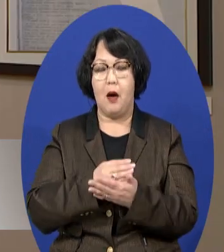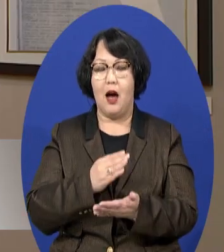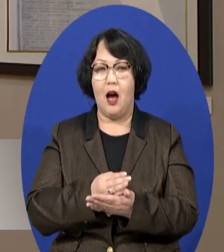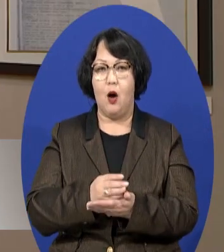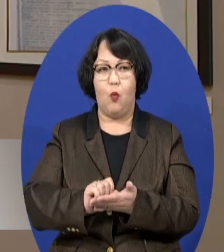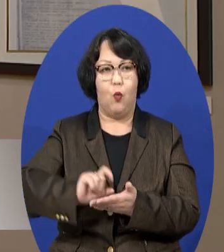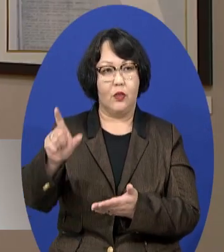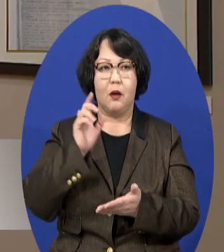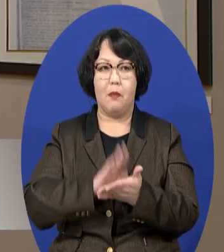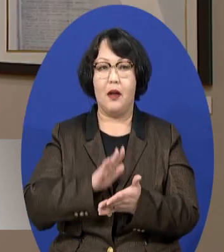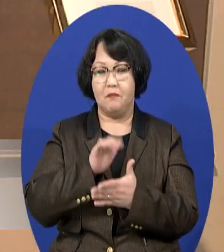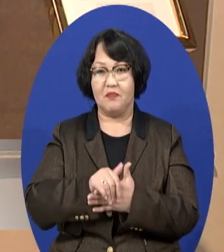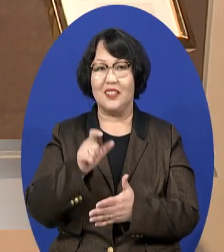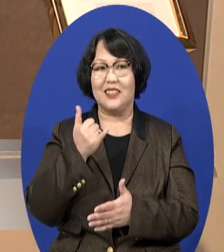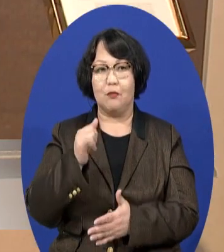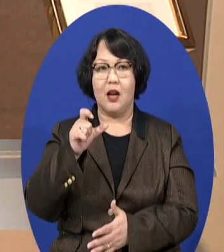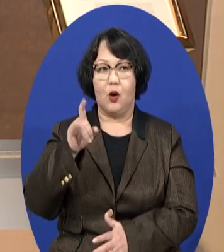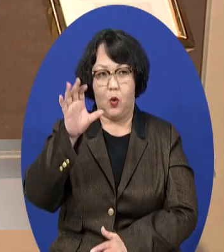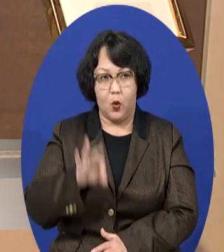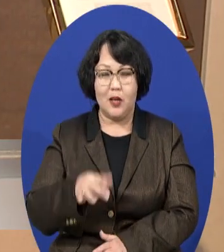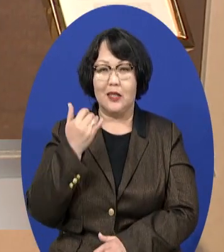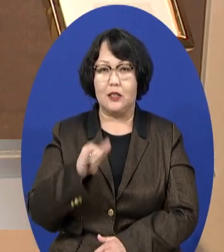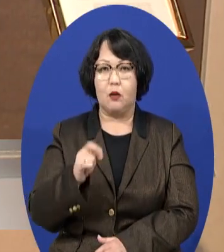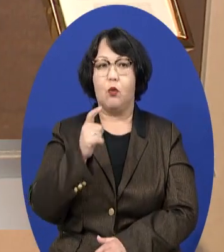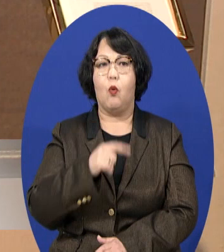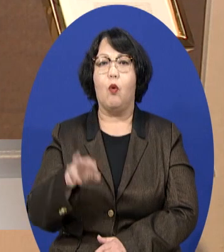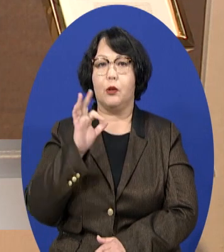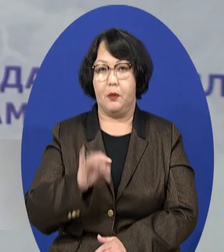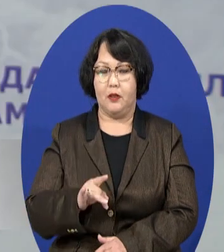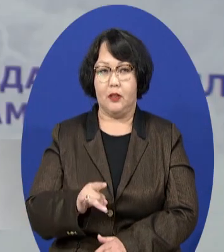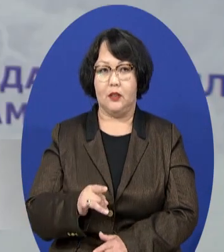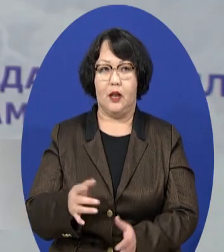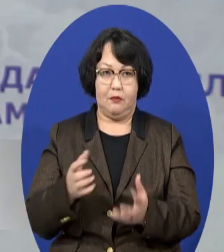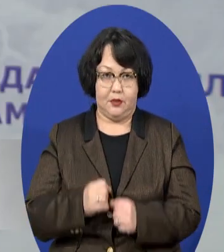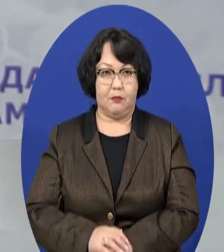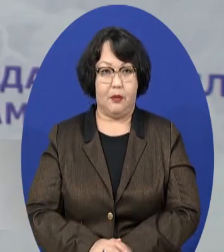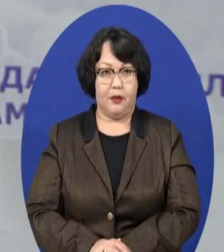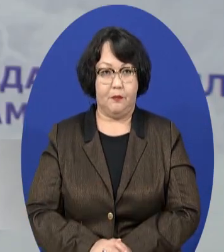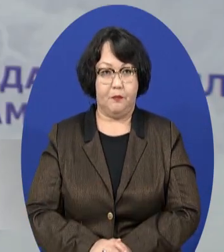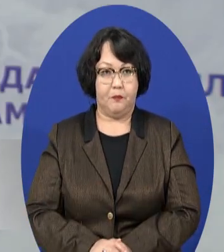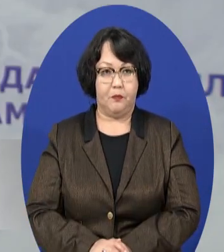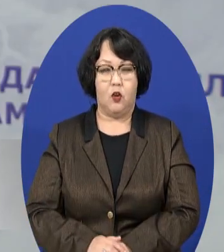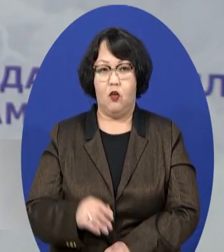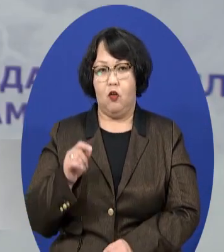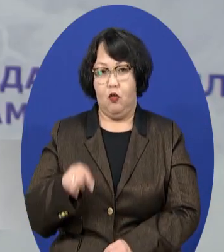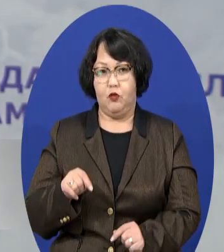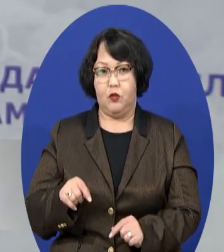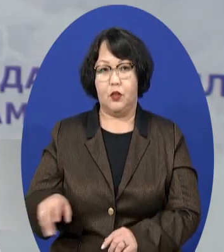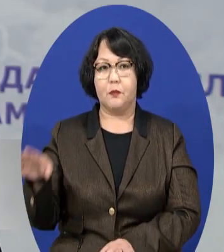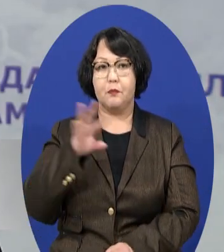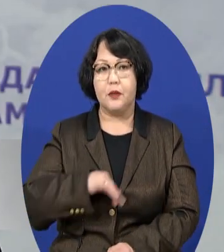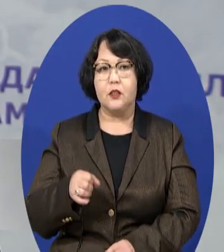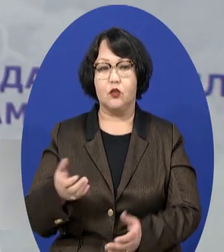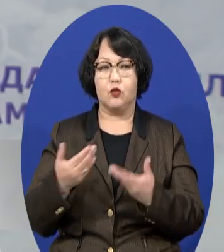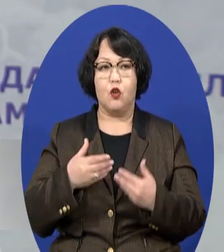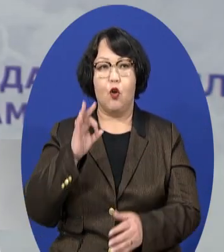үнэт баримтыг заримыг нь их хуваар, заримыг нь хуулбарлан их хурандаа авчирчээ. Одоо өнөөдрийн бидэнд хүрж ирсэн энэ